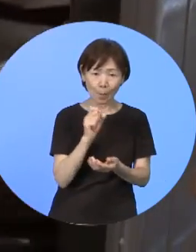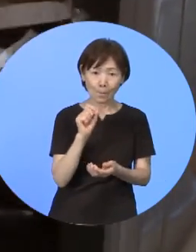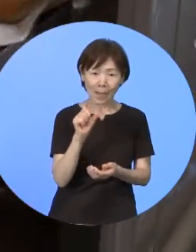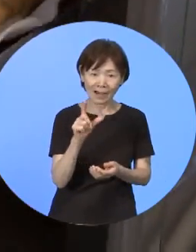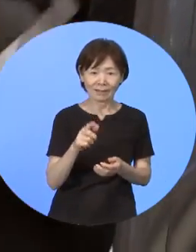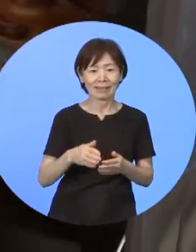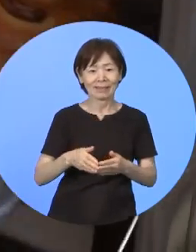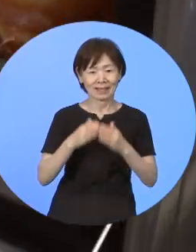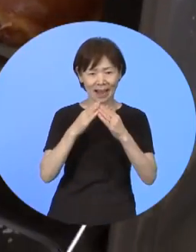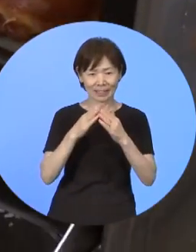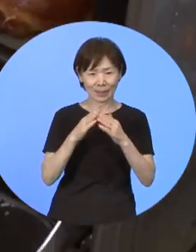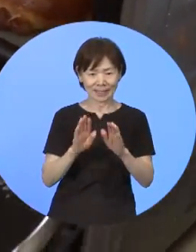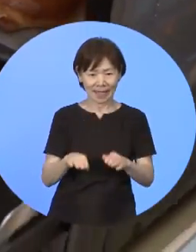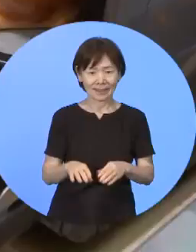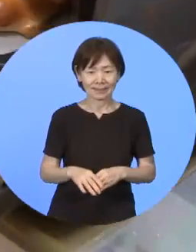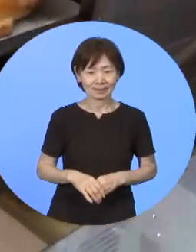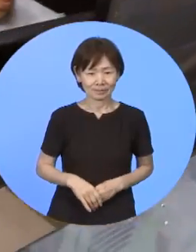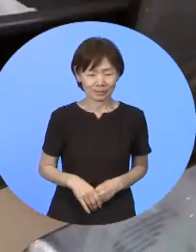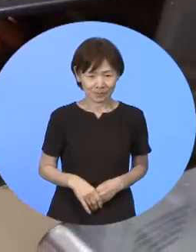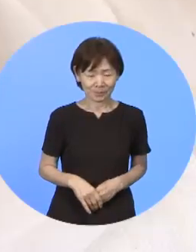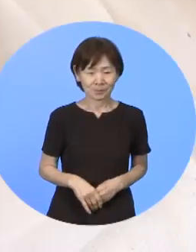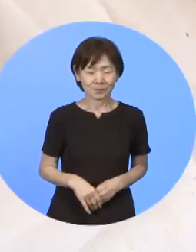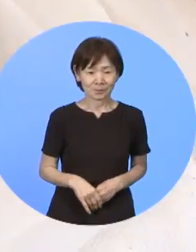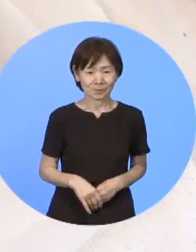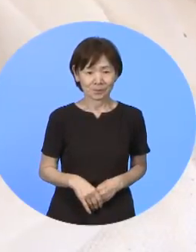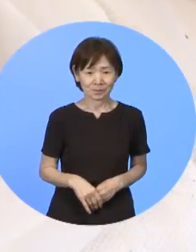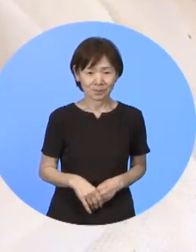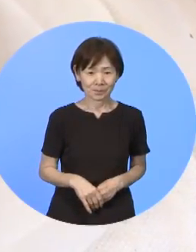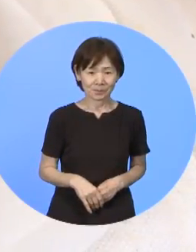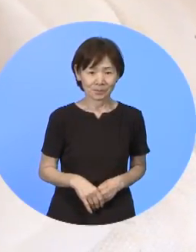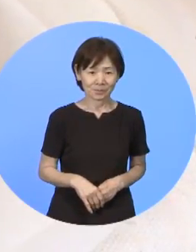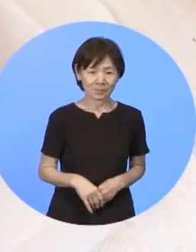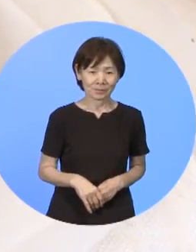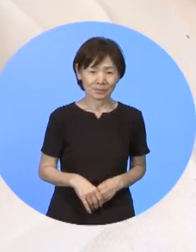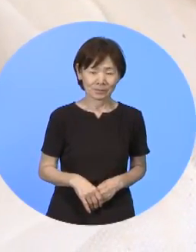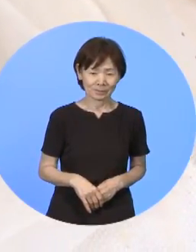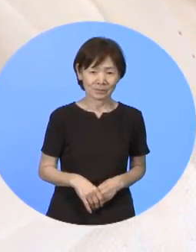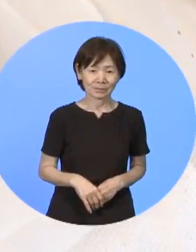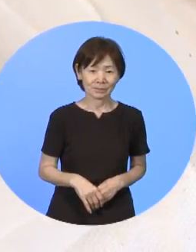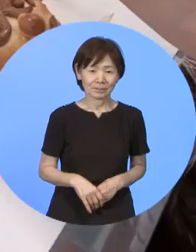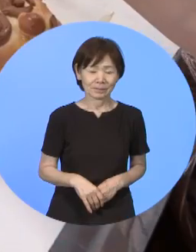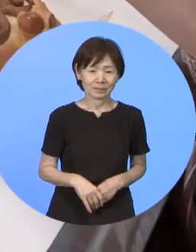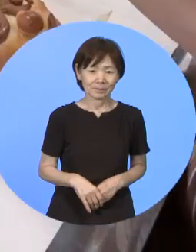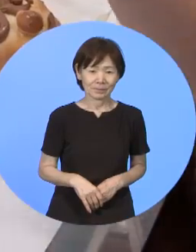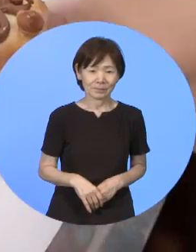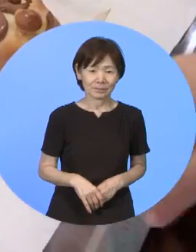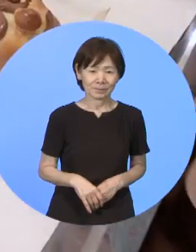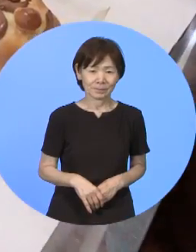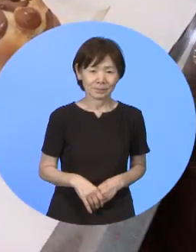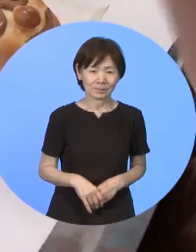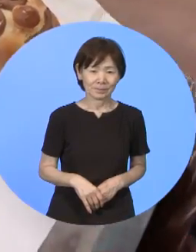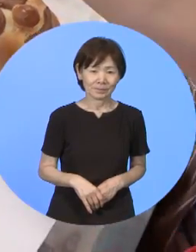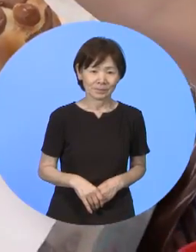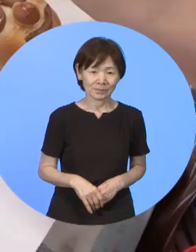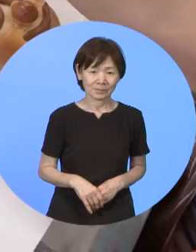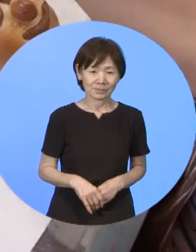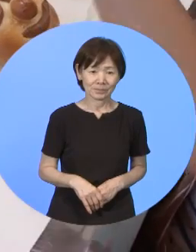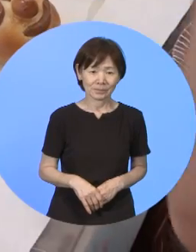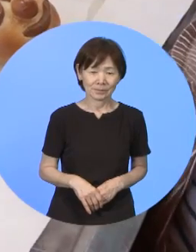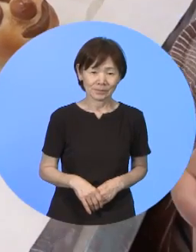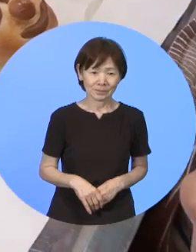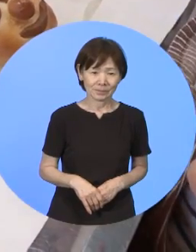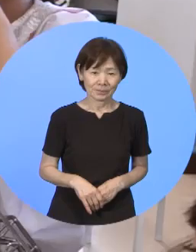最後にオーブンで焼き上げると、ちょっと日焼けした世界に一つだけのお父さんの似顔絵パンが出来上がり